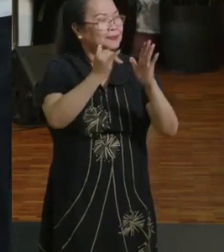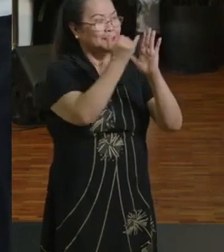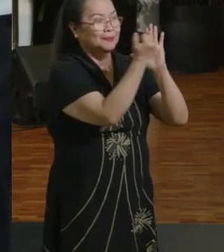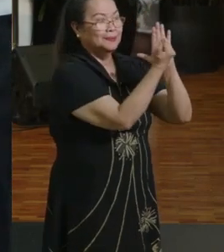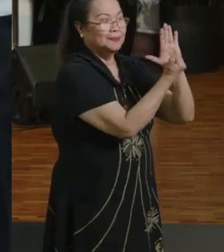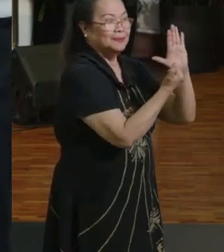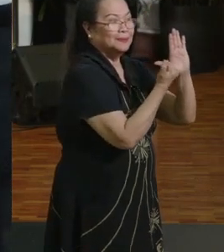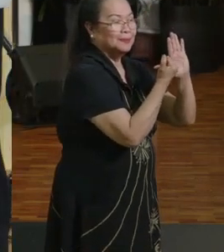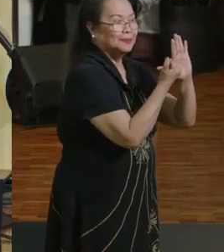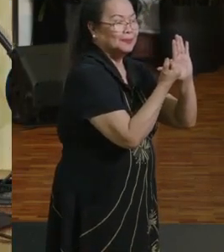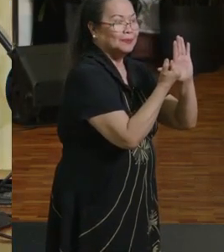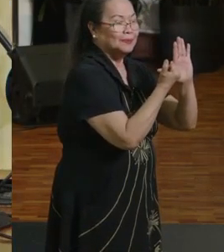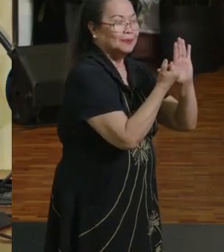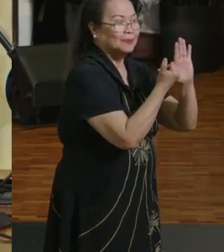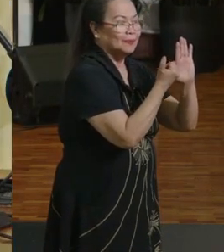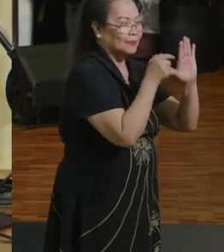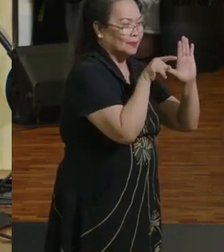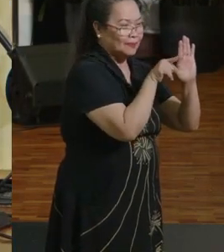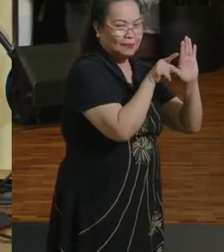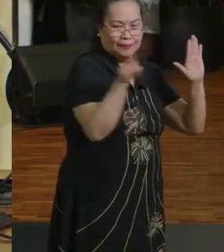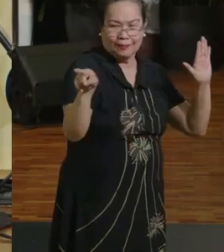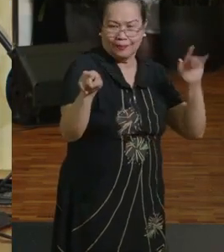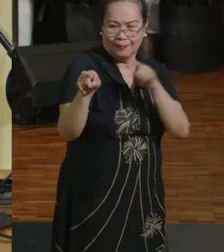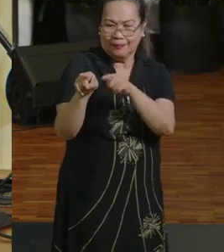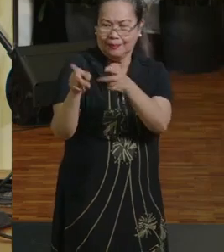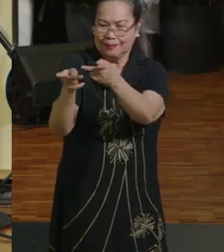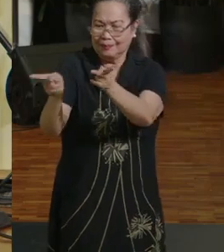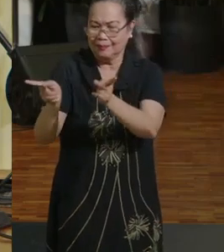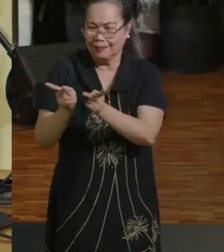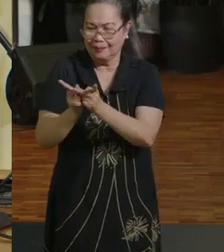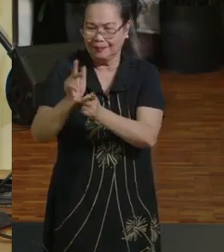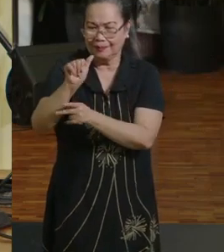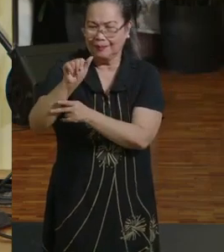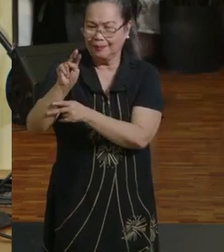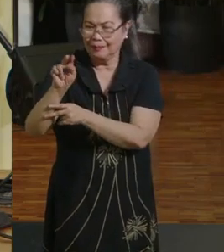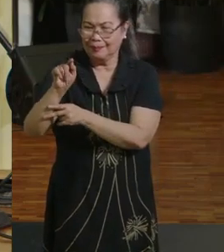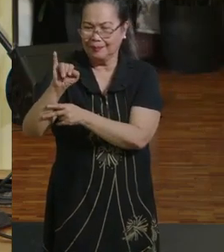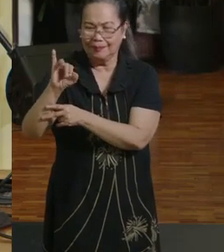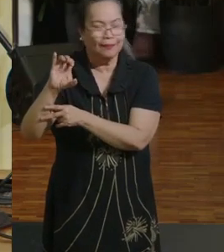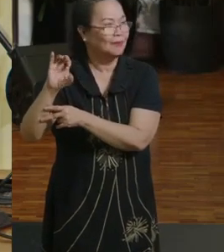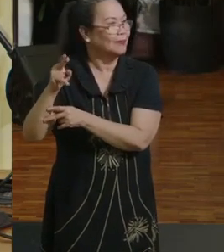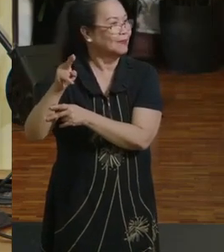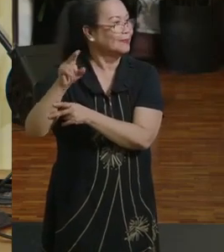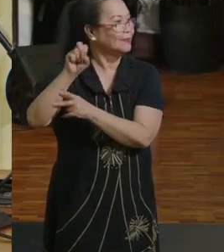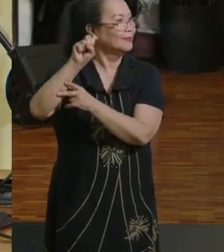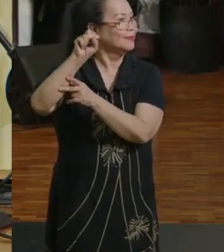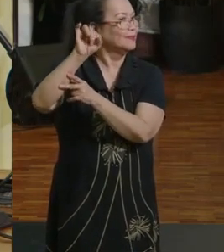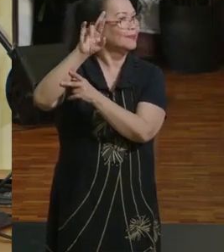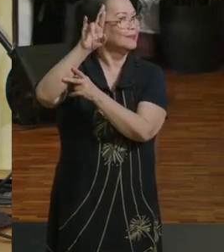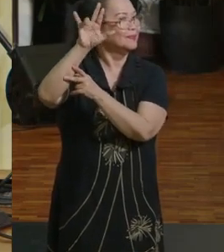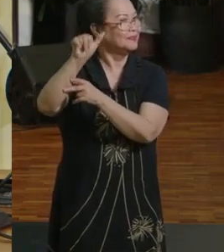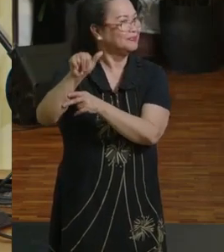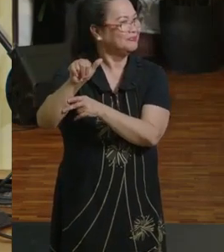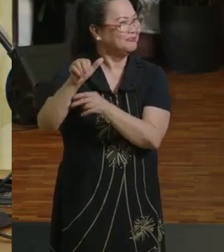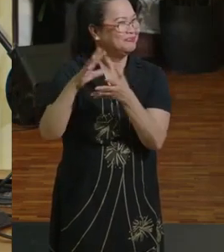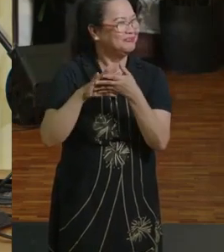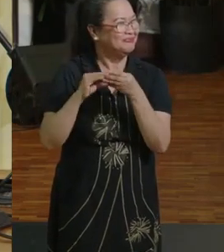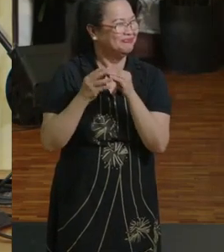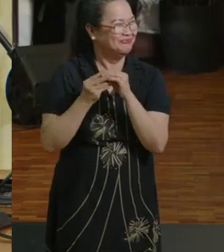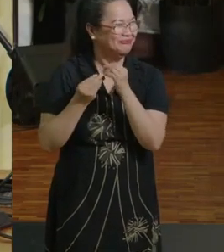Jerusalem, napadpad siya sa Antioch, sa Syria. May kwento na ako kagad, no?